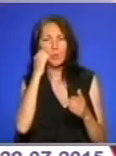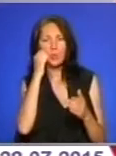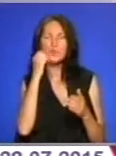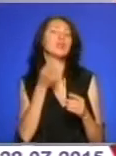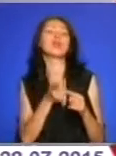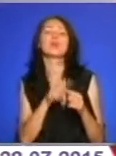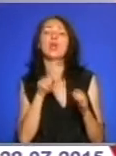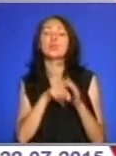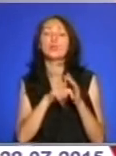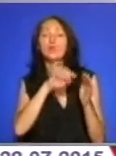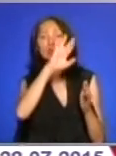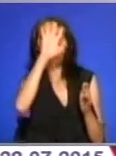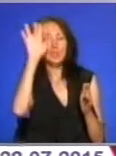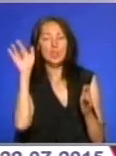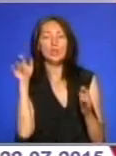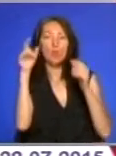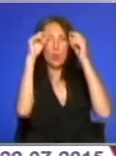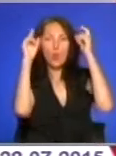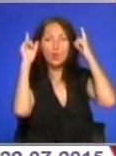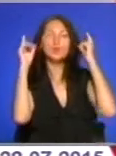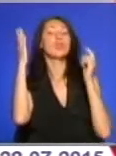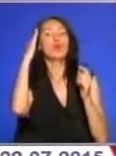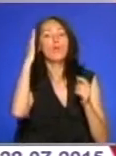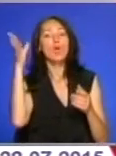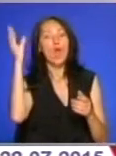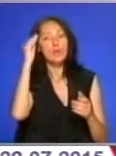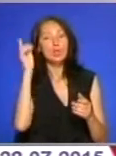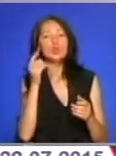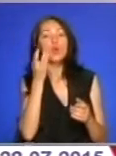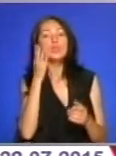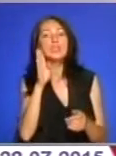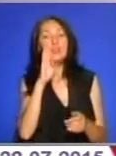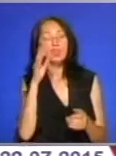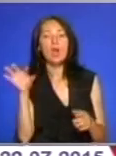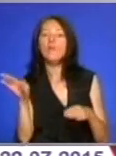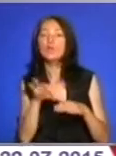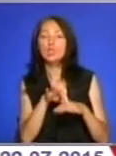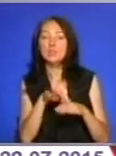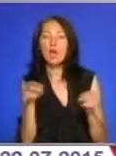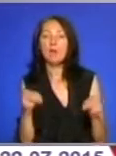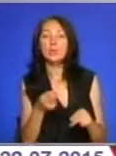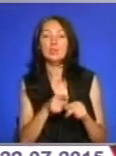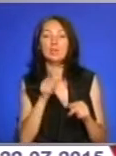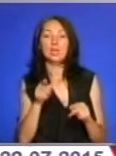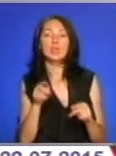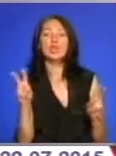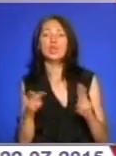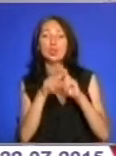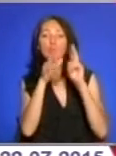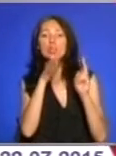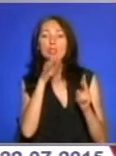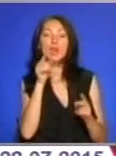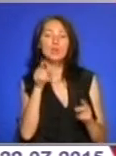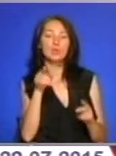головою. Вважалося в суспільстві, що якщо дівчина виходить заміж, це її зоряний час. Вона тоді як